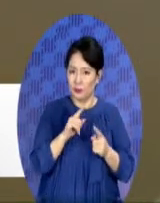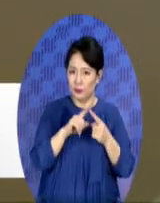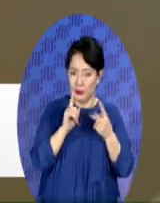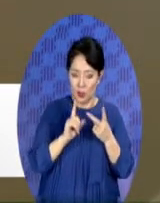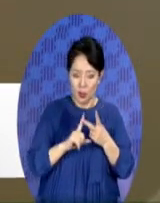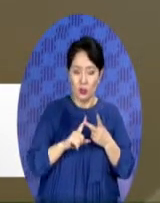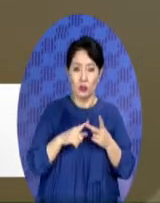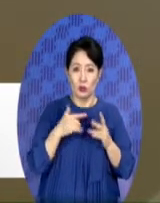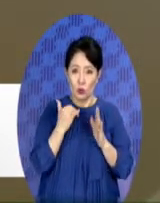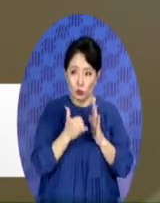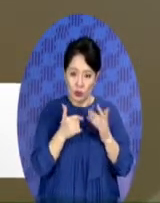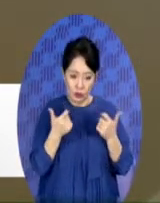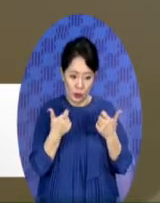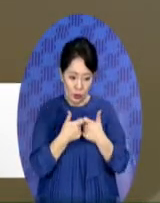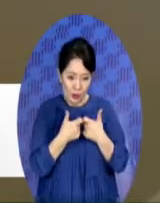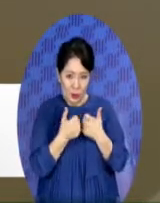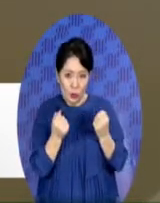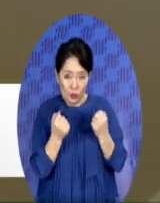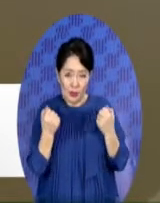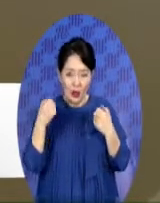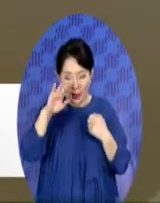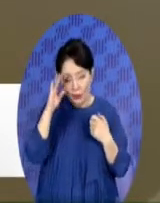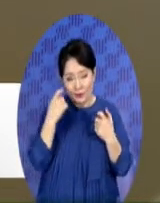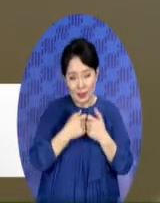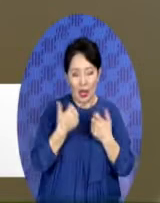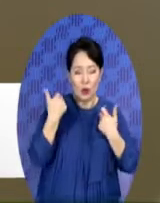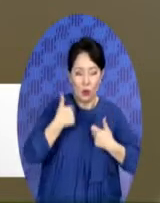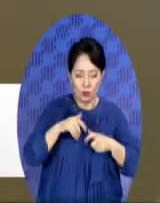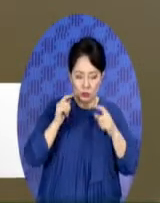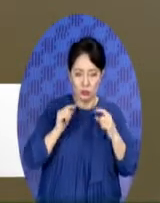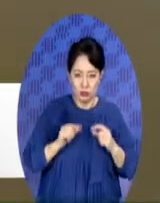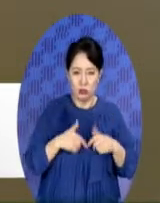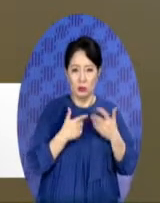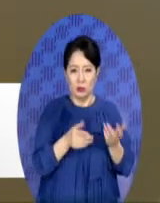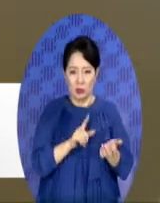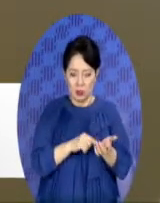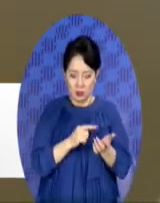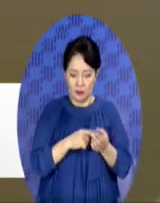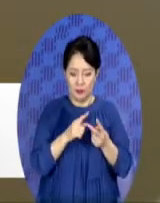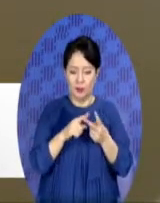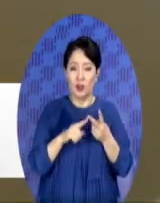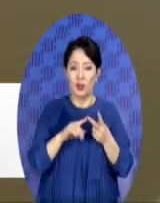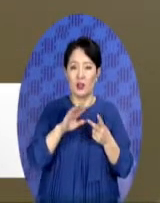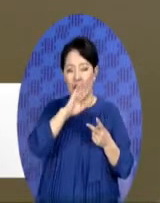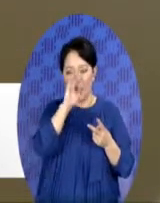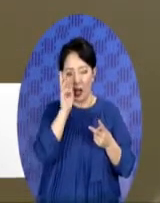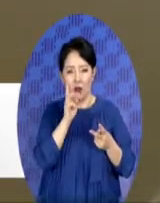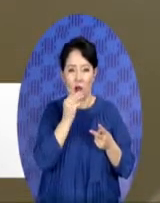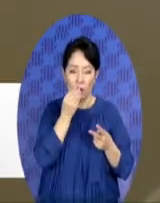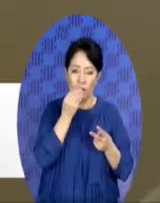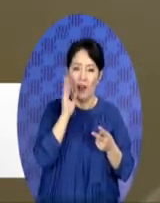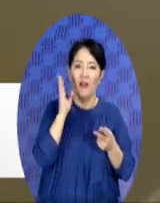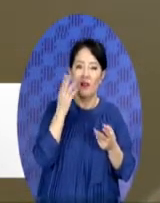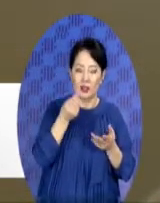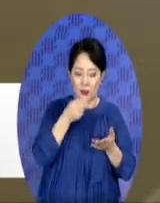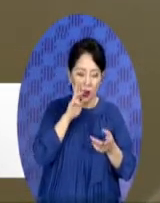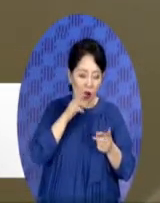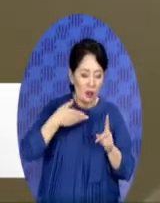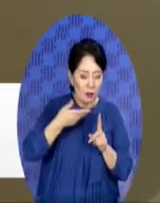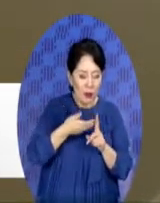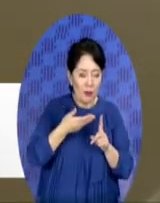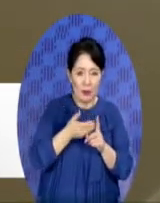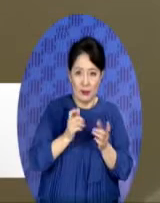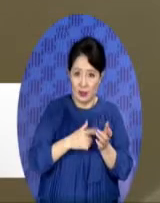болохоор үйлрэлтэнд тохирсон хувьцлах хэрэгтэй. За гуравдугаарт хүүхдээ бол аль болох за халуун бүлээн, витаминлэг хоол ундаар ойр орхон хооллох.